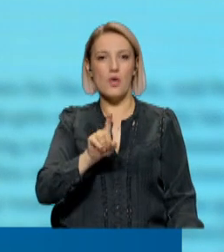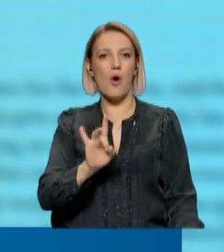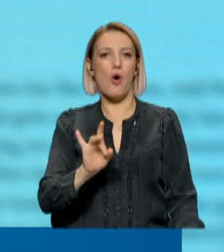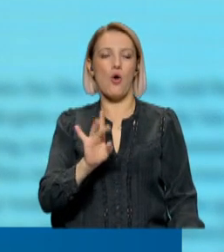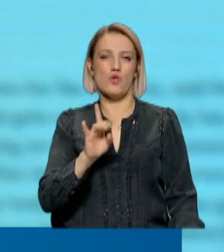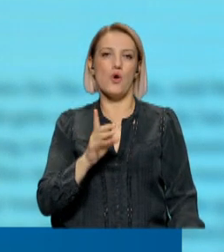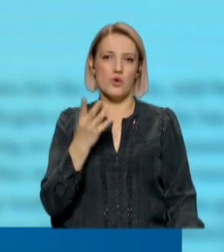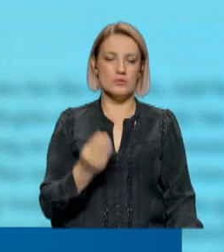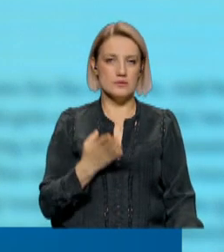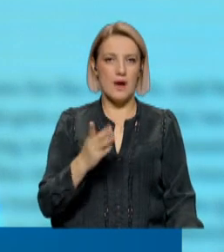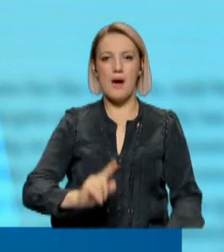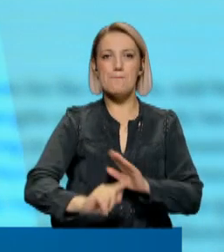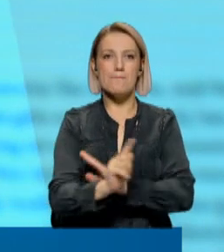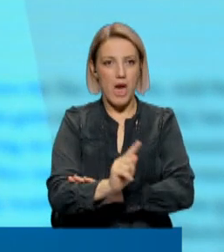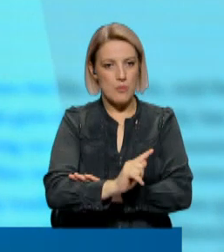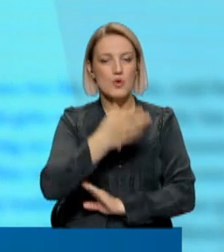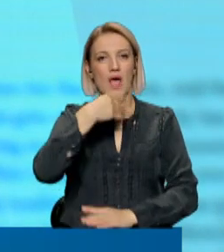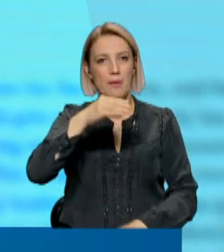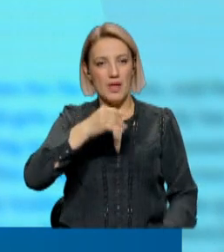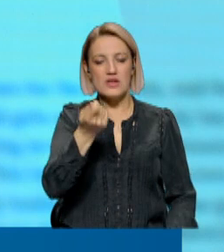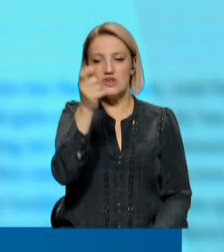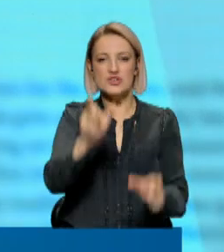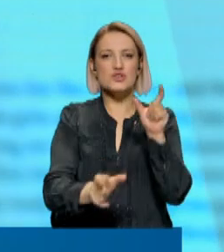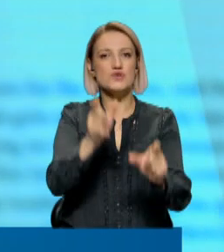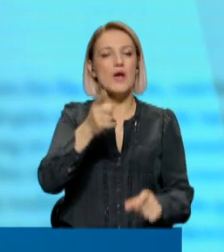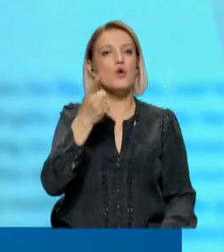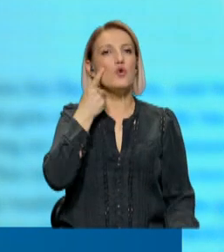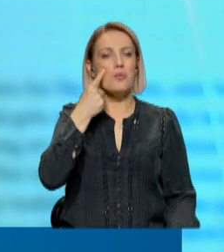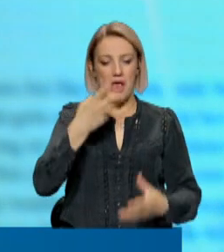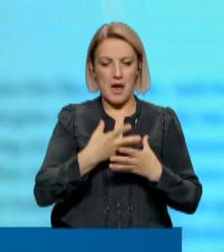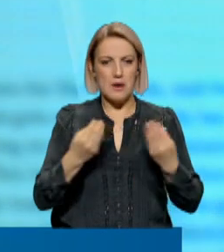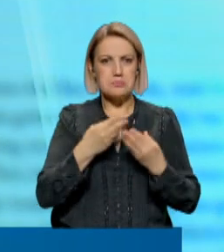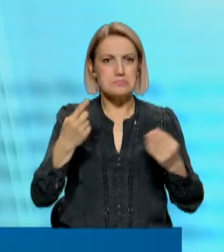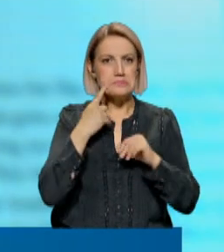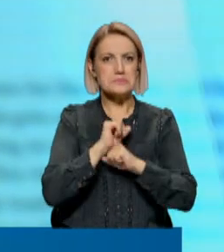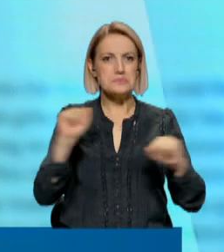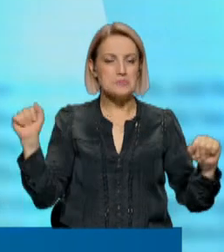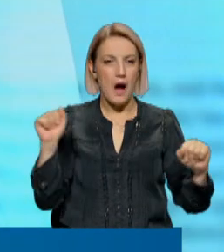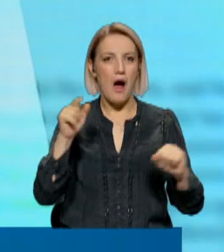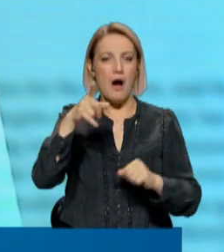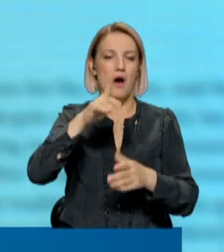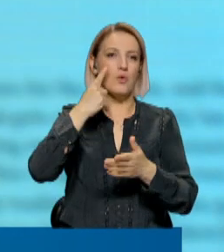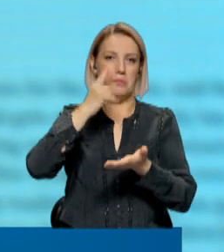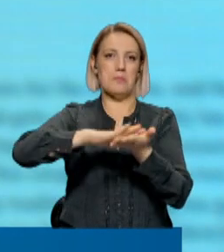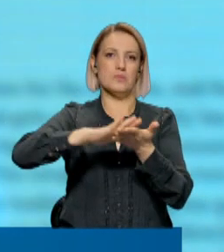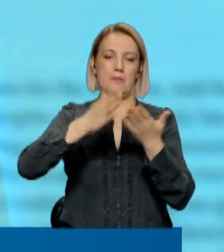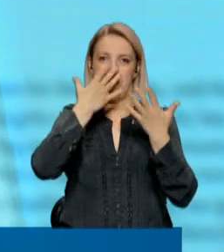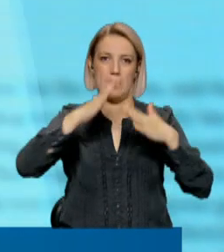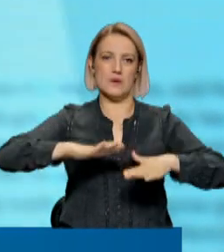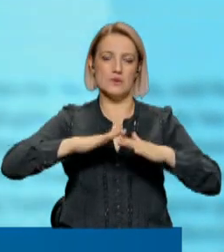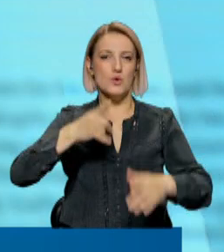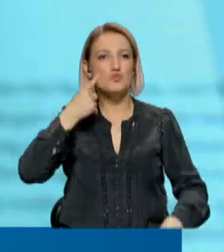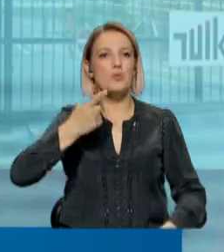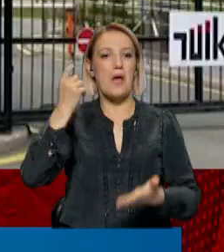%28,14'e ulaştı. Memur, emekli ve işçi hükümetten kayıplarının giderilmesini bekliyor. Şimdi Cumhuriyet Gazetesi, pek